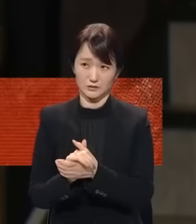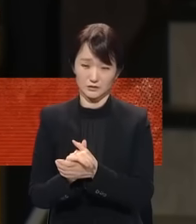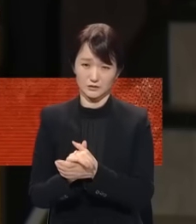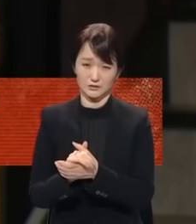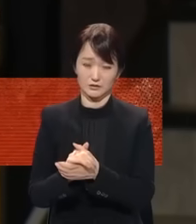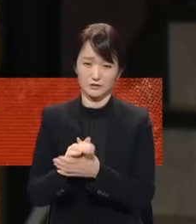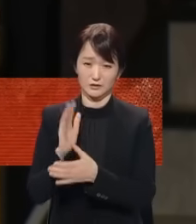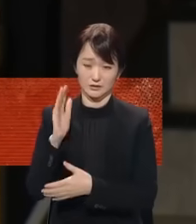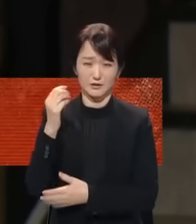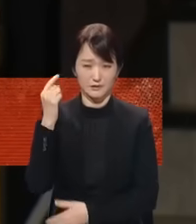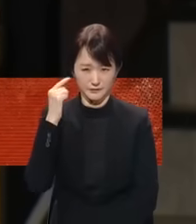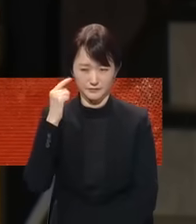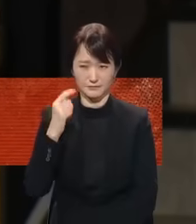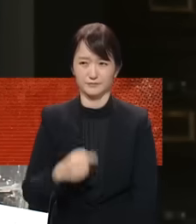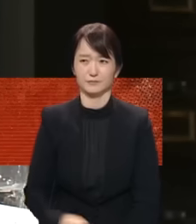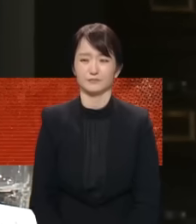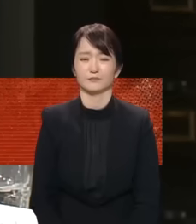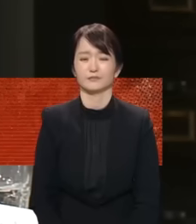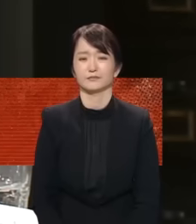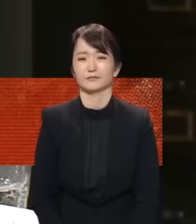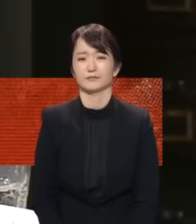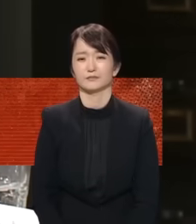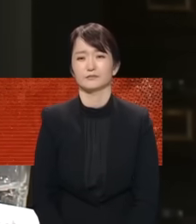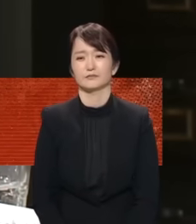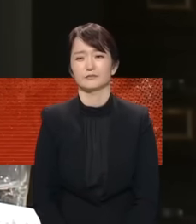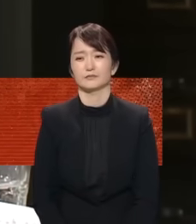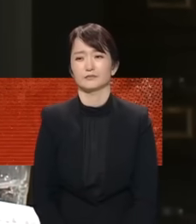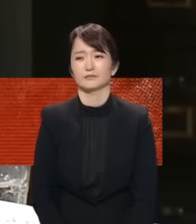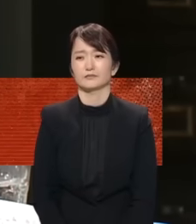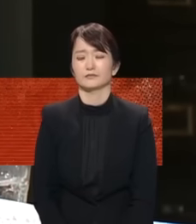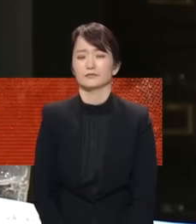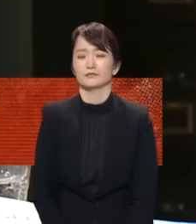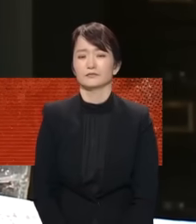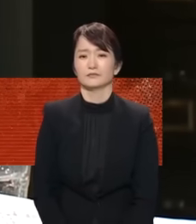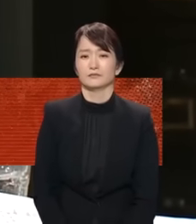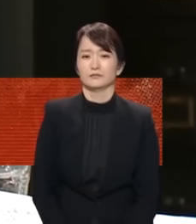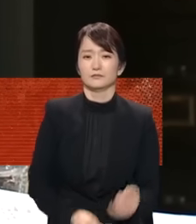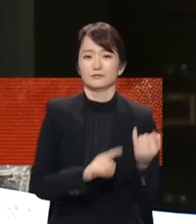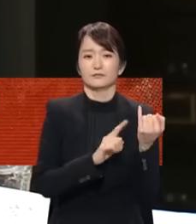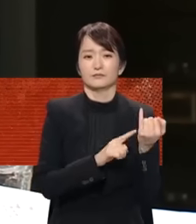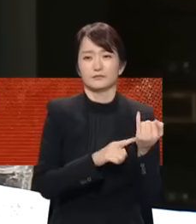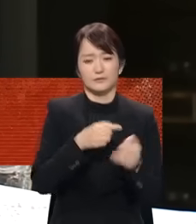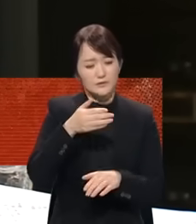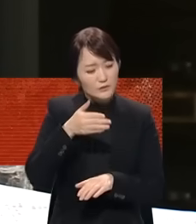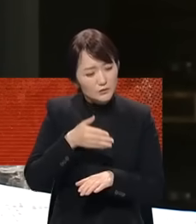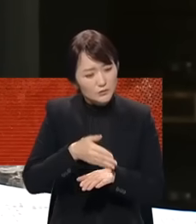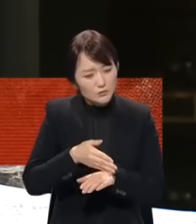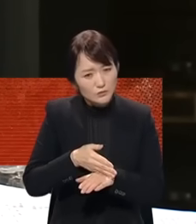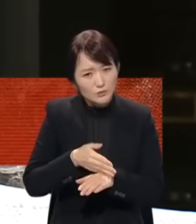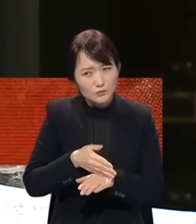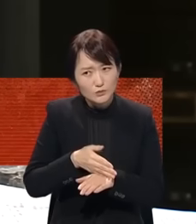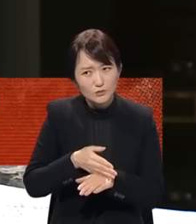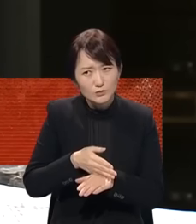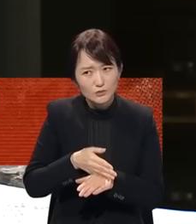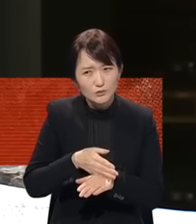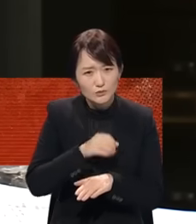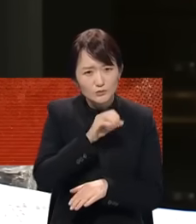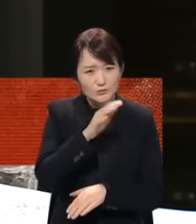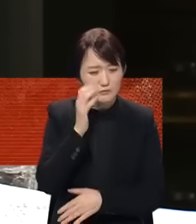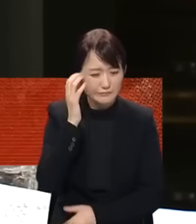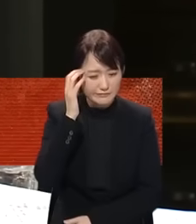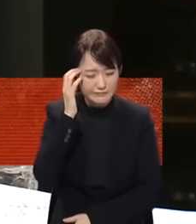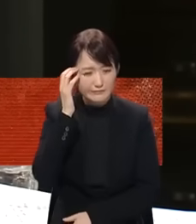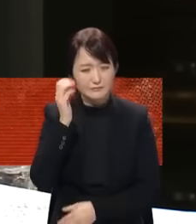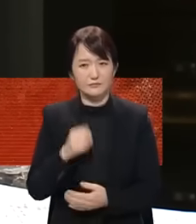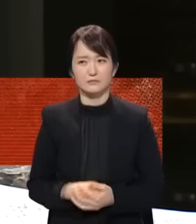이럽니다. 아, 자. 그런데 이제 사연자한테 뭐 고맙다는 말하기 쑥스럽다고 괜히 맏며느리